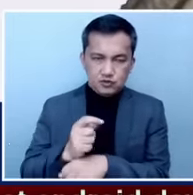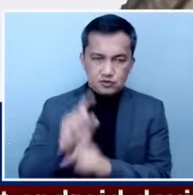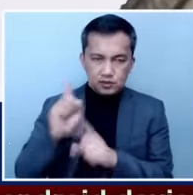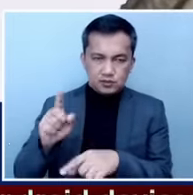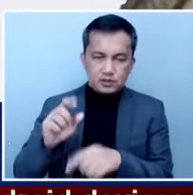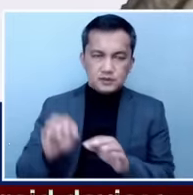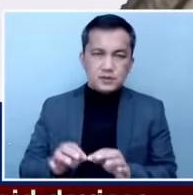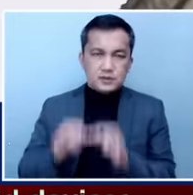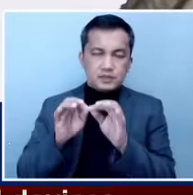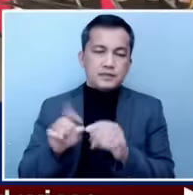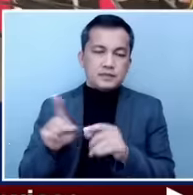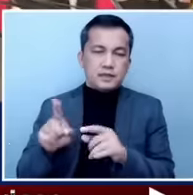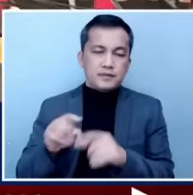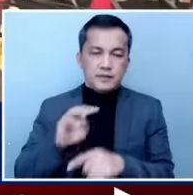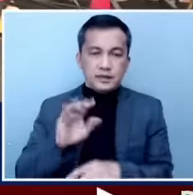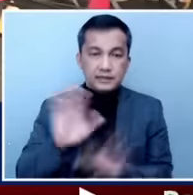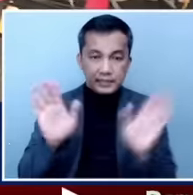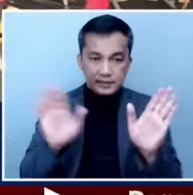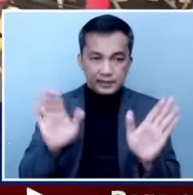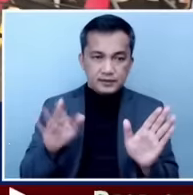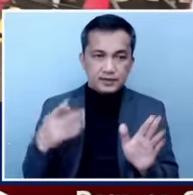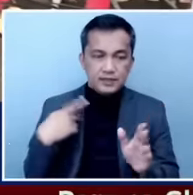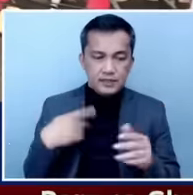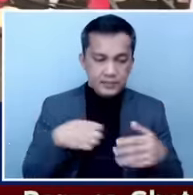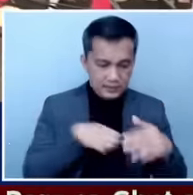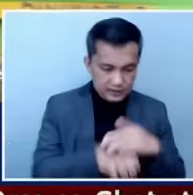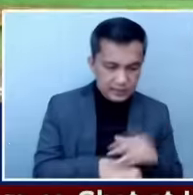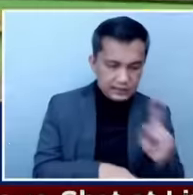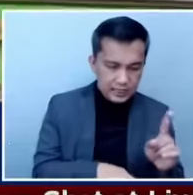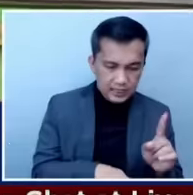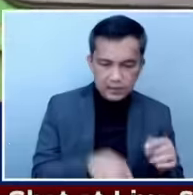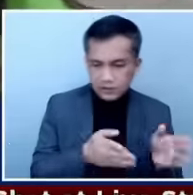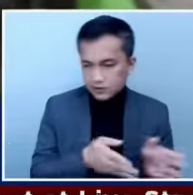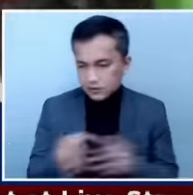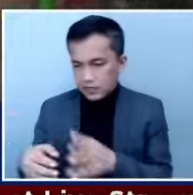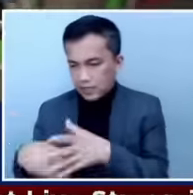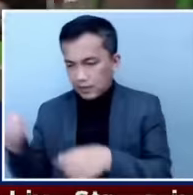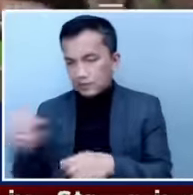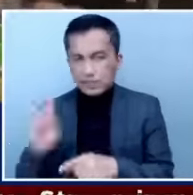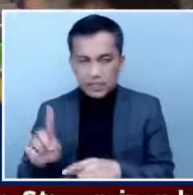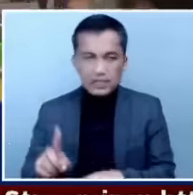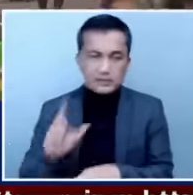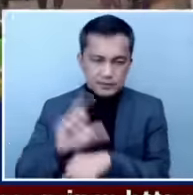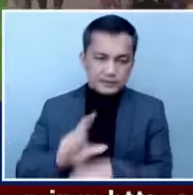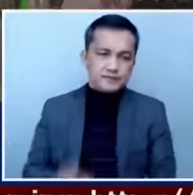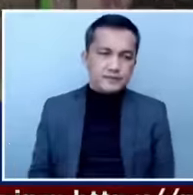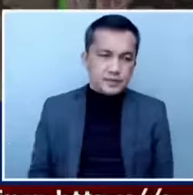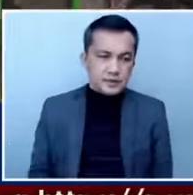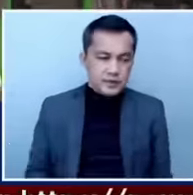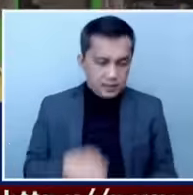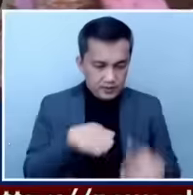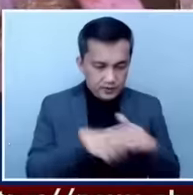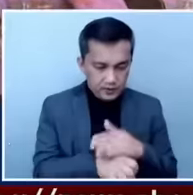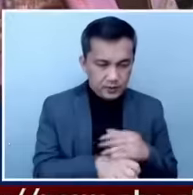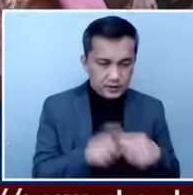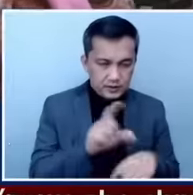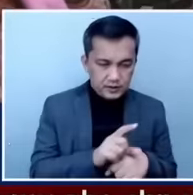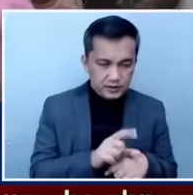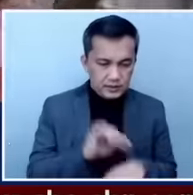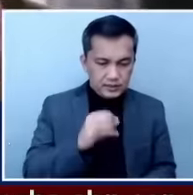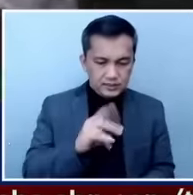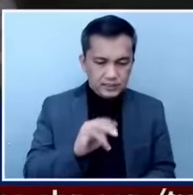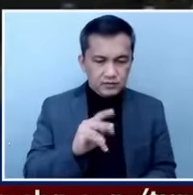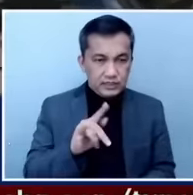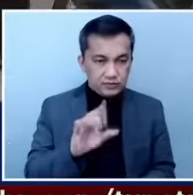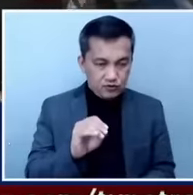Linggo. Magkakaroon ng isang entry point at isang exit point sa simbahan. Ang daan papasok ng simbahan ay sa J. Nolasco